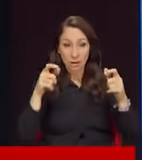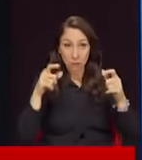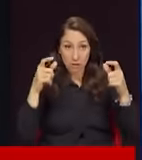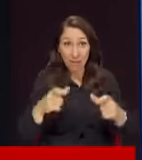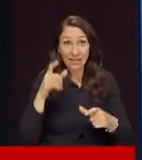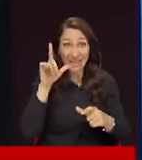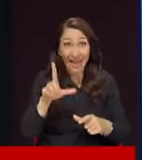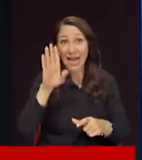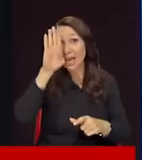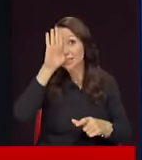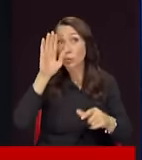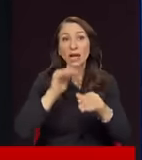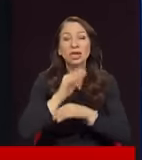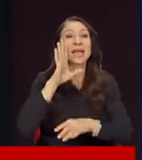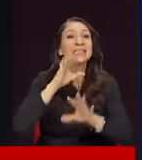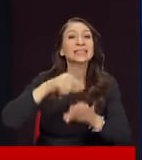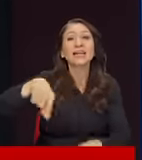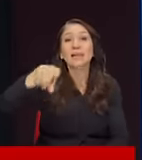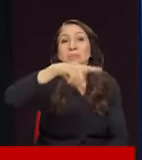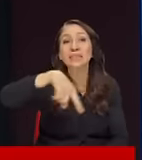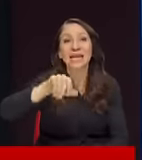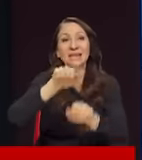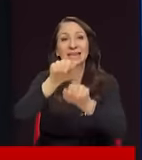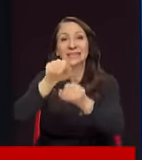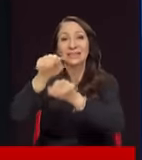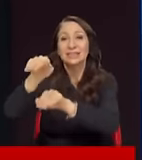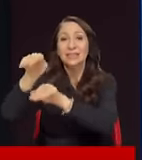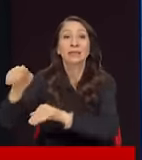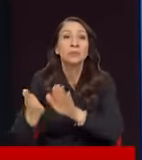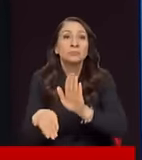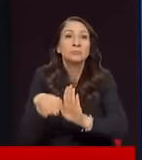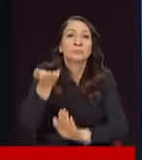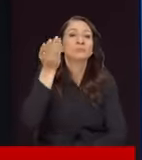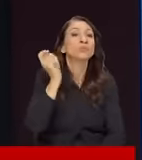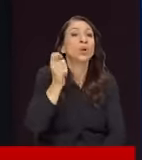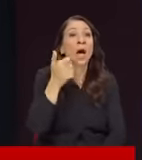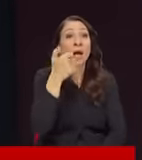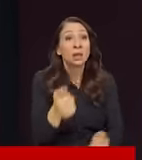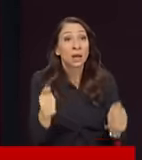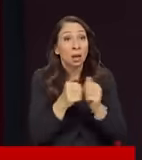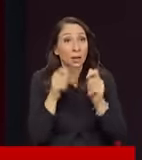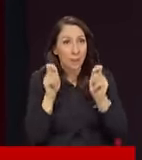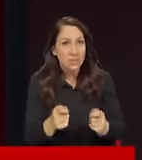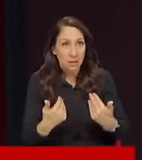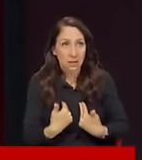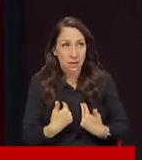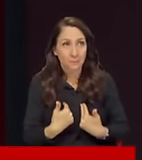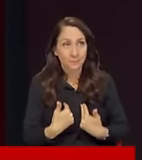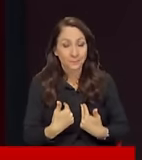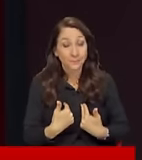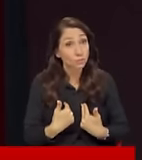gereği İstanbul'da yaşayan insanlarımıza desteğimizi arttırmak zorundayız. 6 katına çıkarttık.